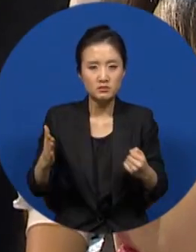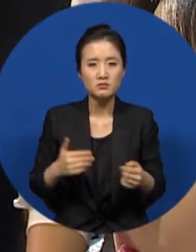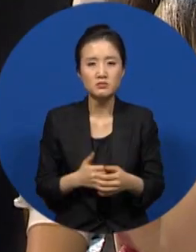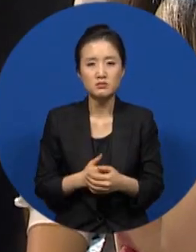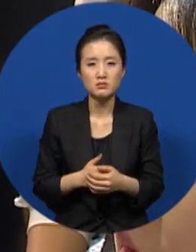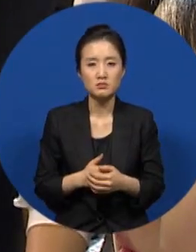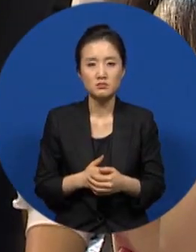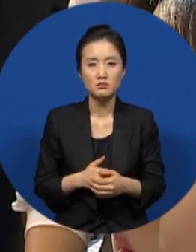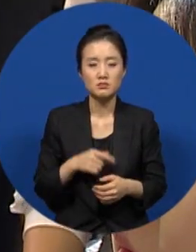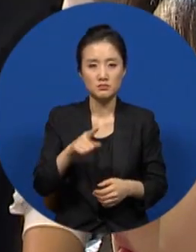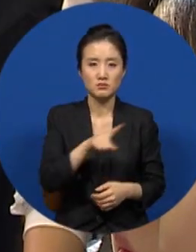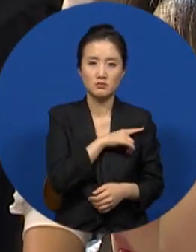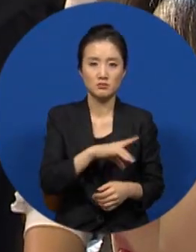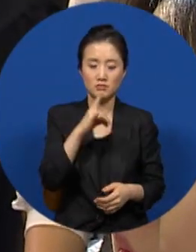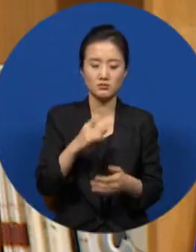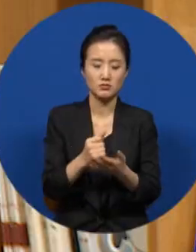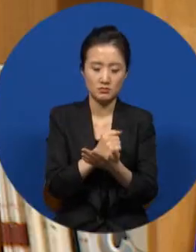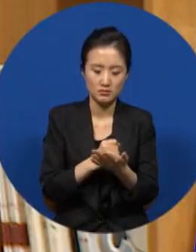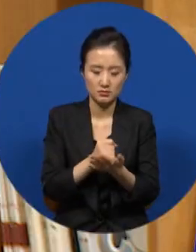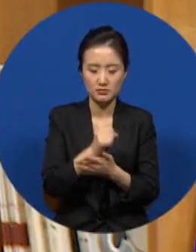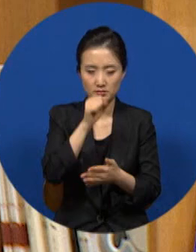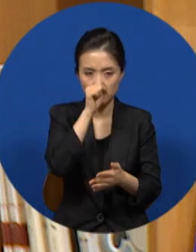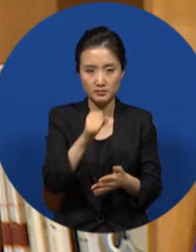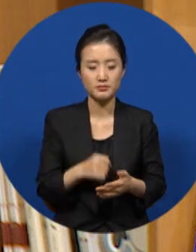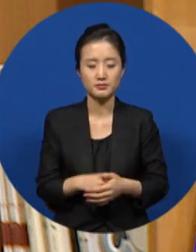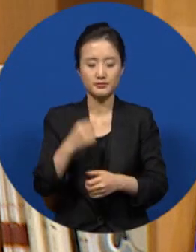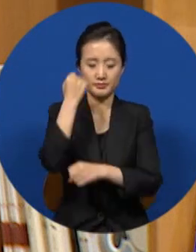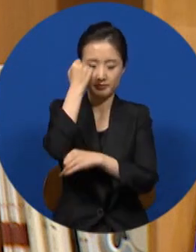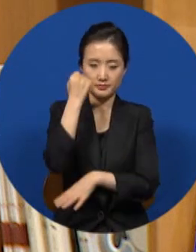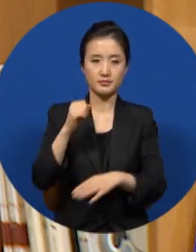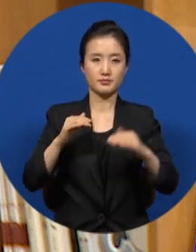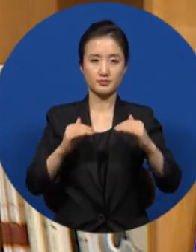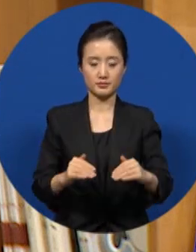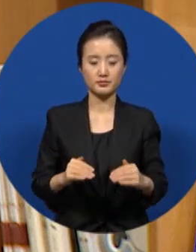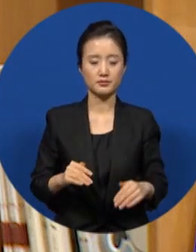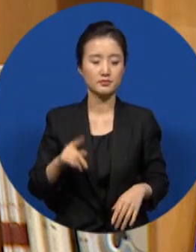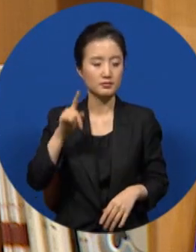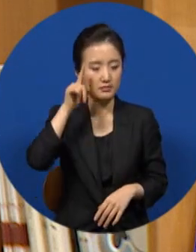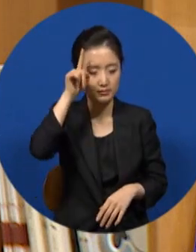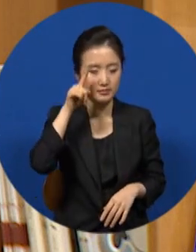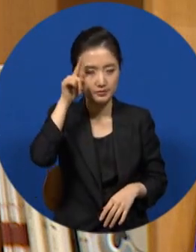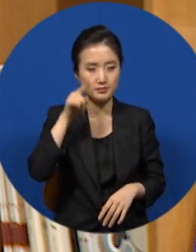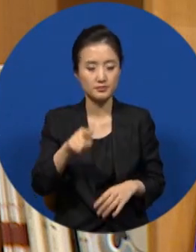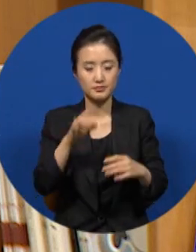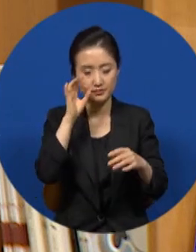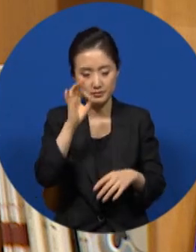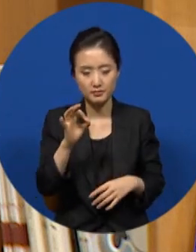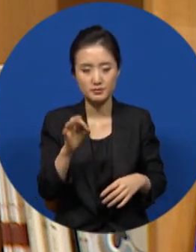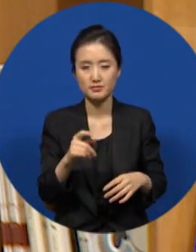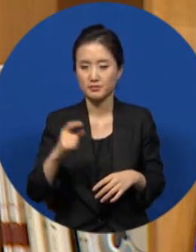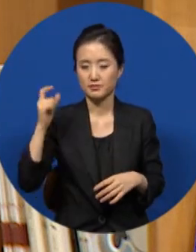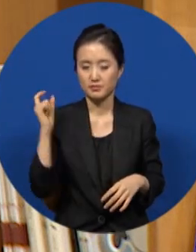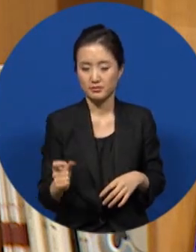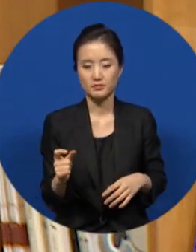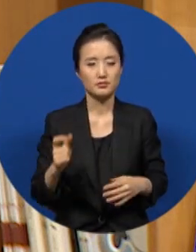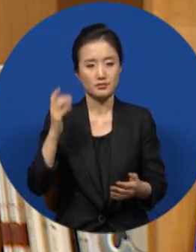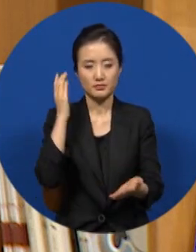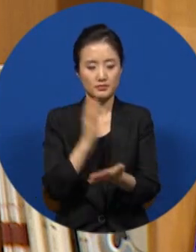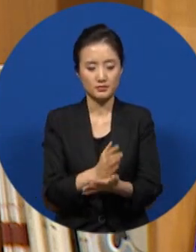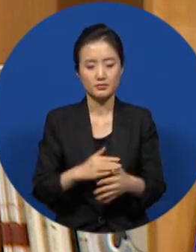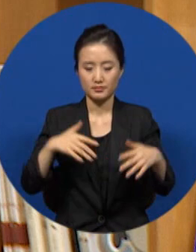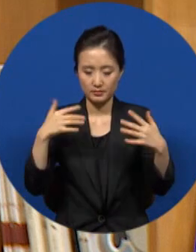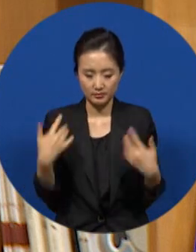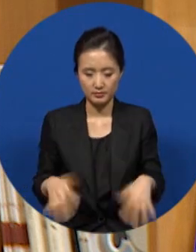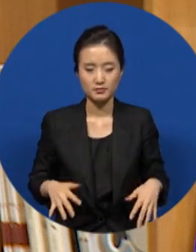첫째가 기분이 좋아야 된다. 기분을 어떻게 좋아야 되는 건가? 스트레스라는 글자를 파자했더니 강함은 존재하고 쉼은 없더라.